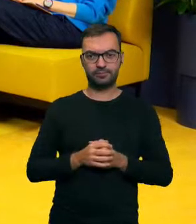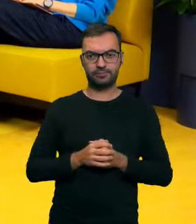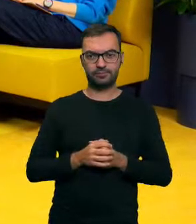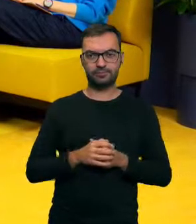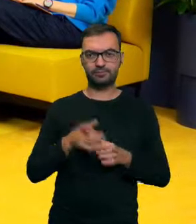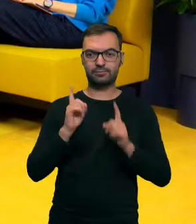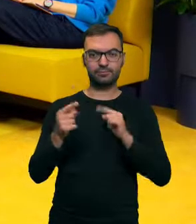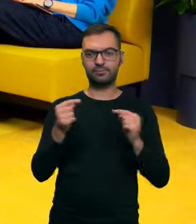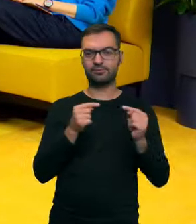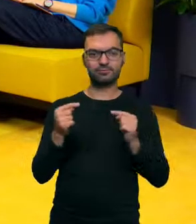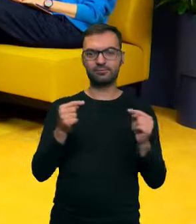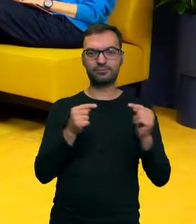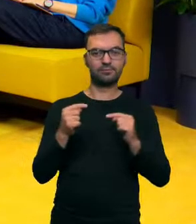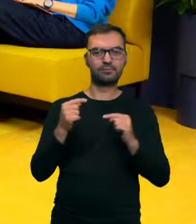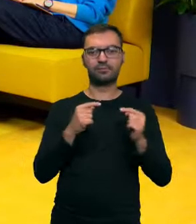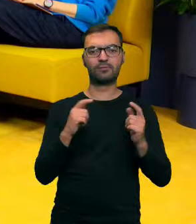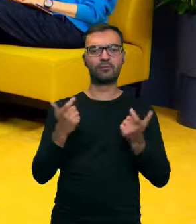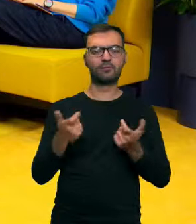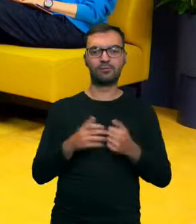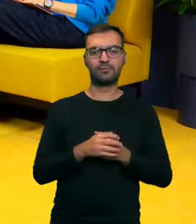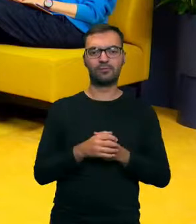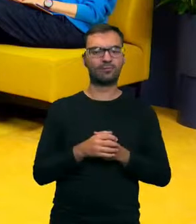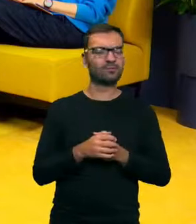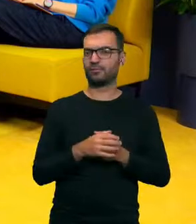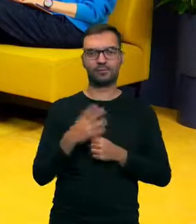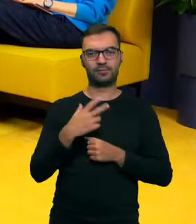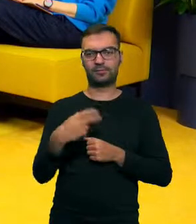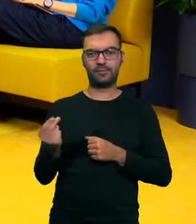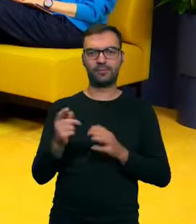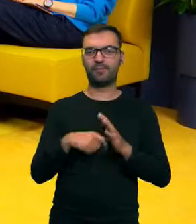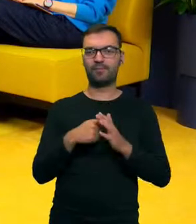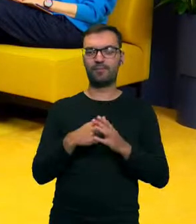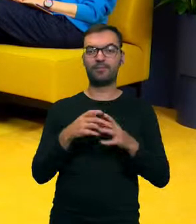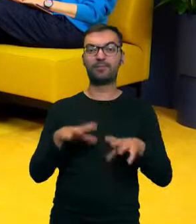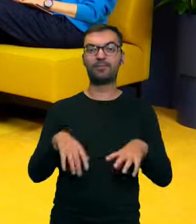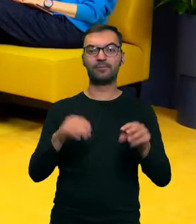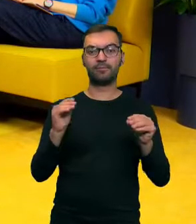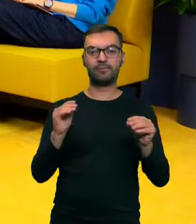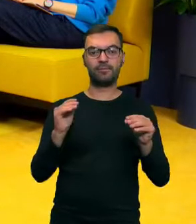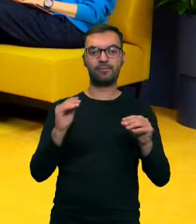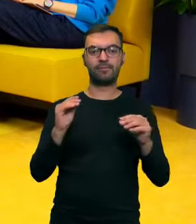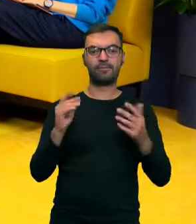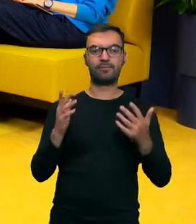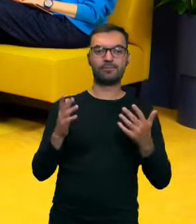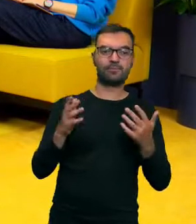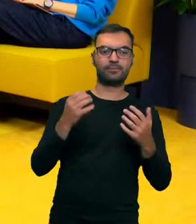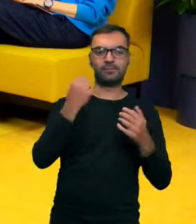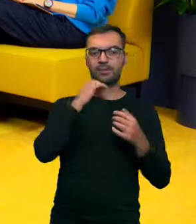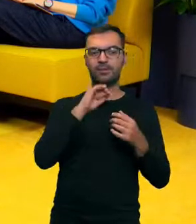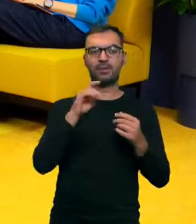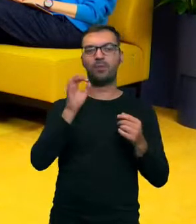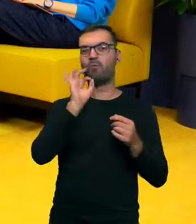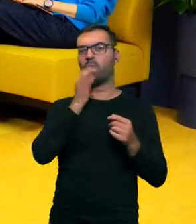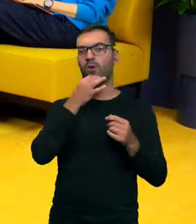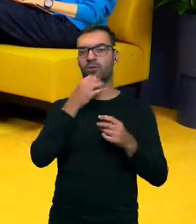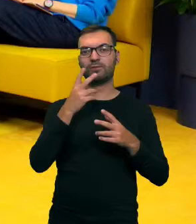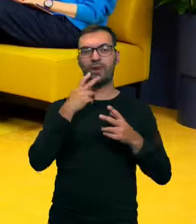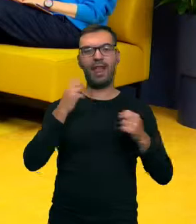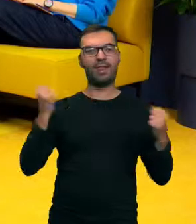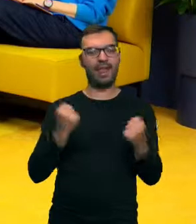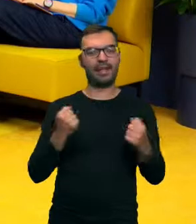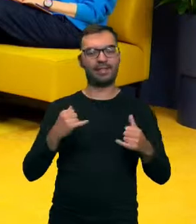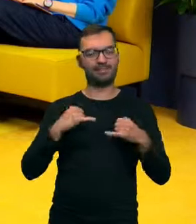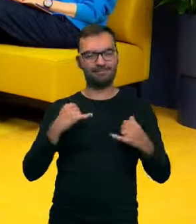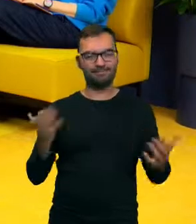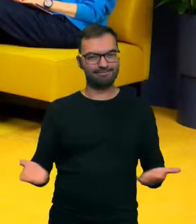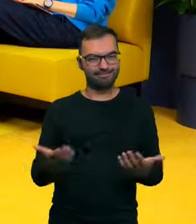i dosyć szybko żeśmy w sumie doszli do wniosku, że nie, bo ten film się zaczyna taką bardzo młodzieżową energią,